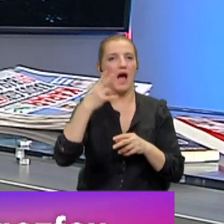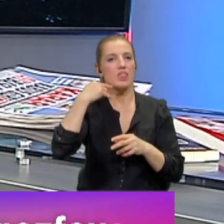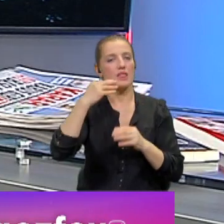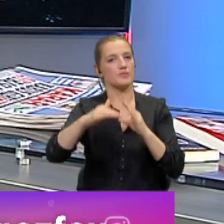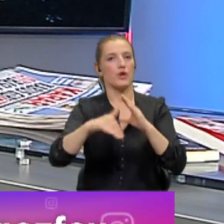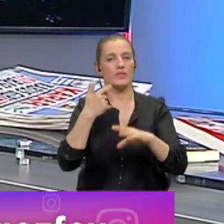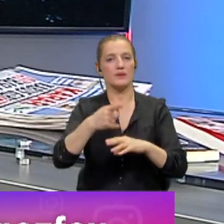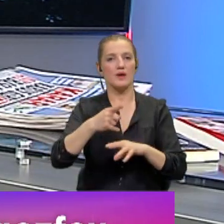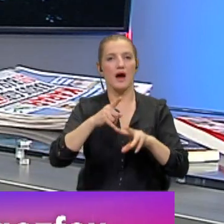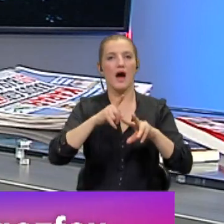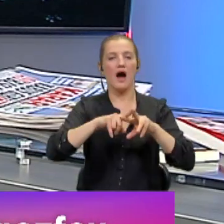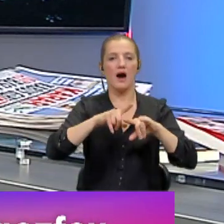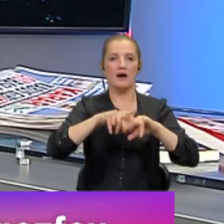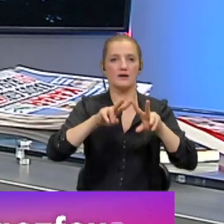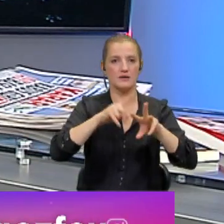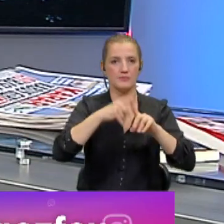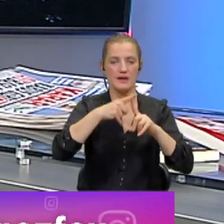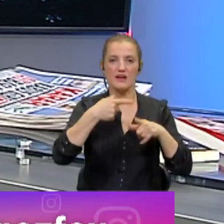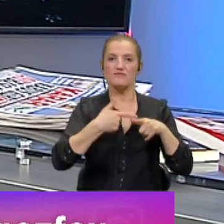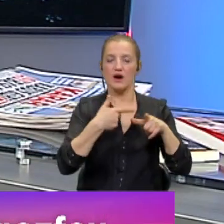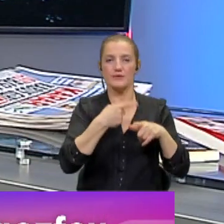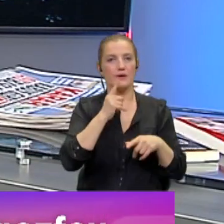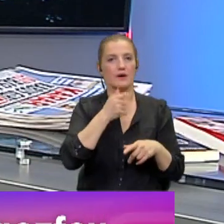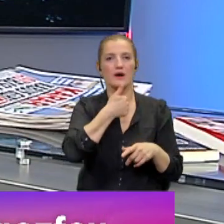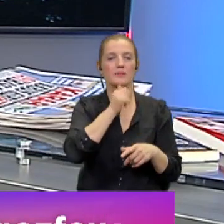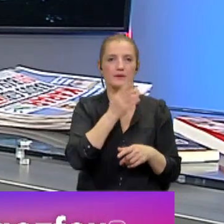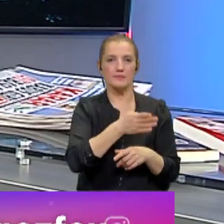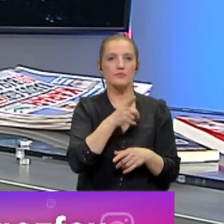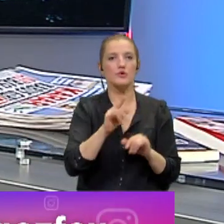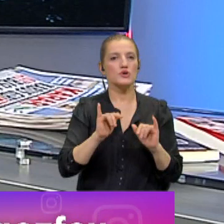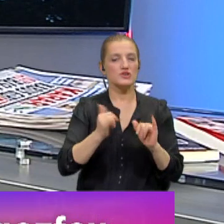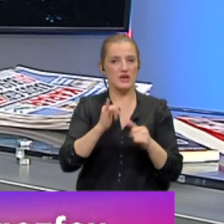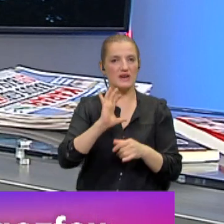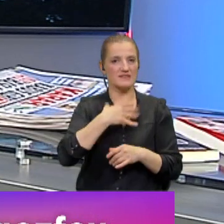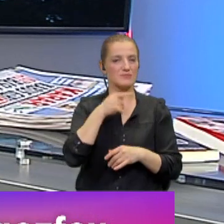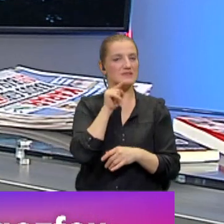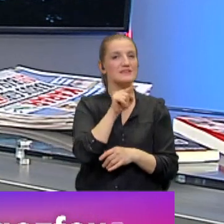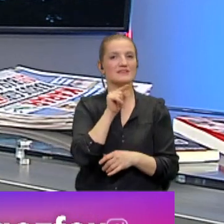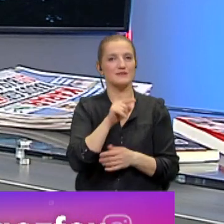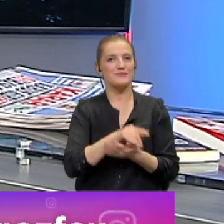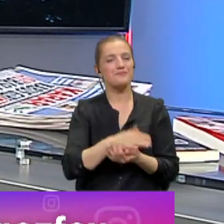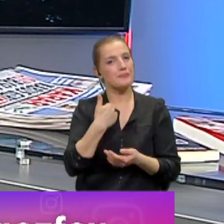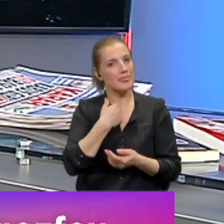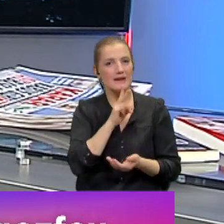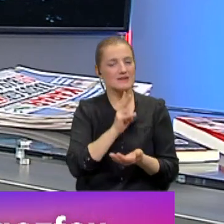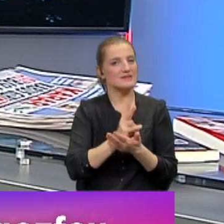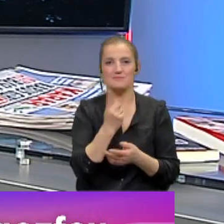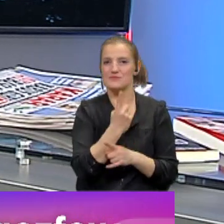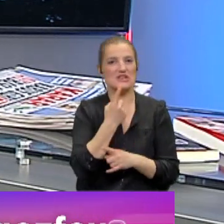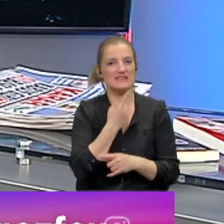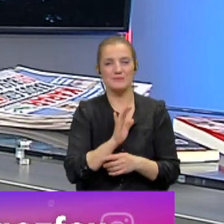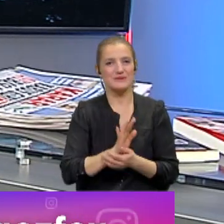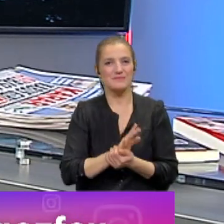gönderilmiş Ahmet Faruk manav Ahmet abi bu şakanın sahibi Sizsiniz Ben kesinlikle bir şey